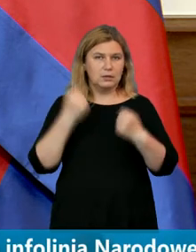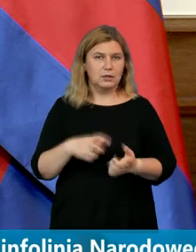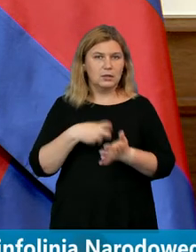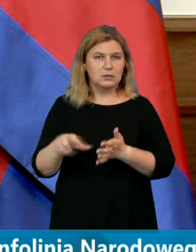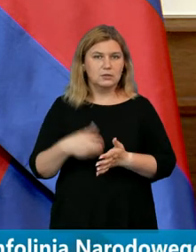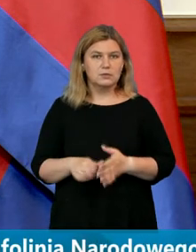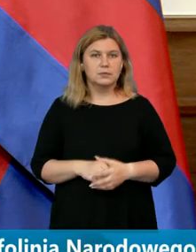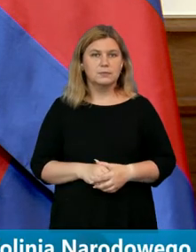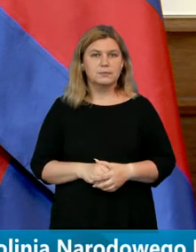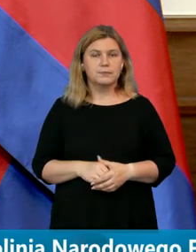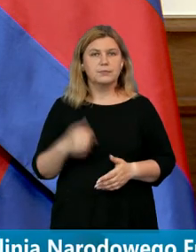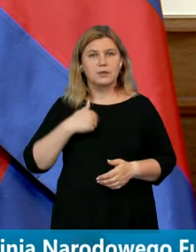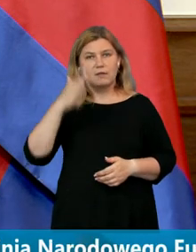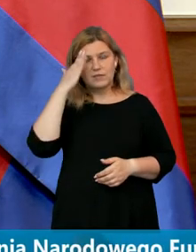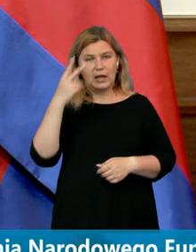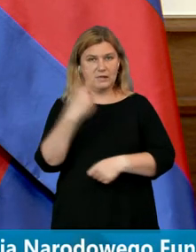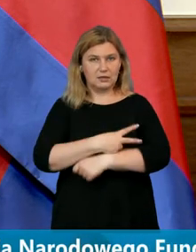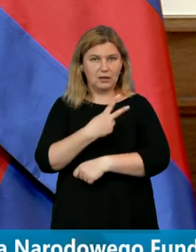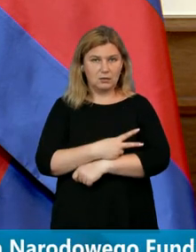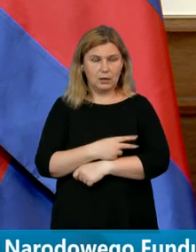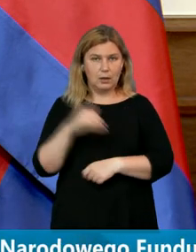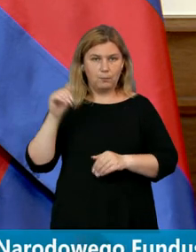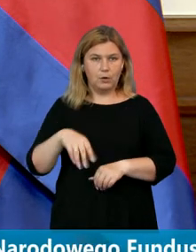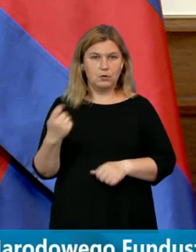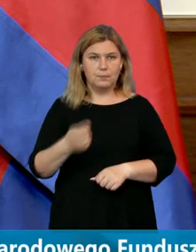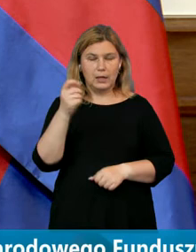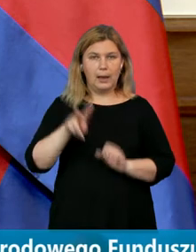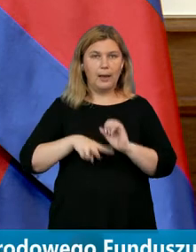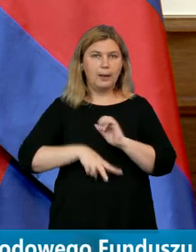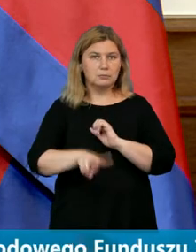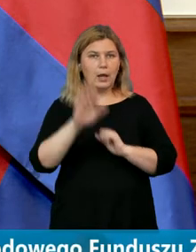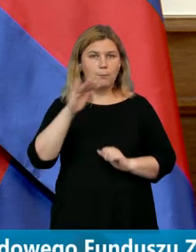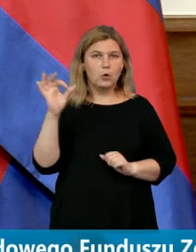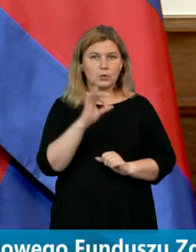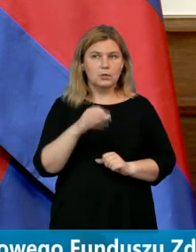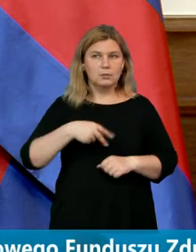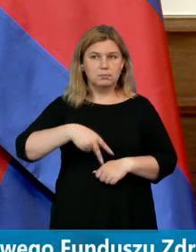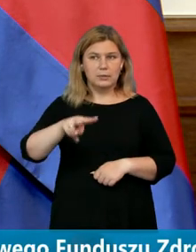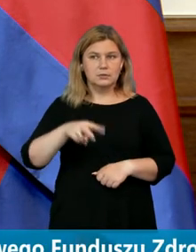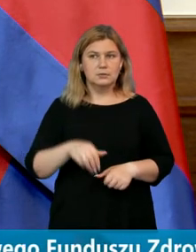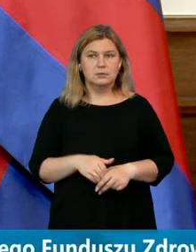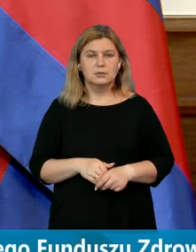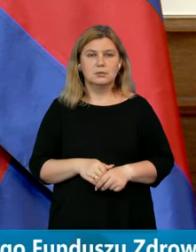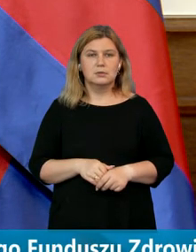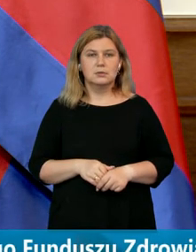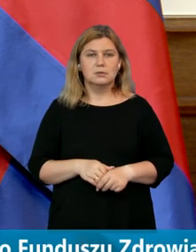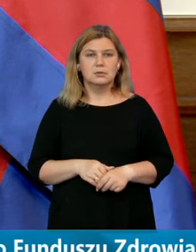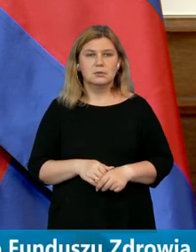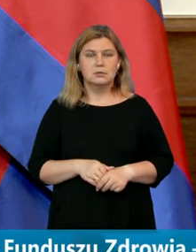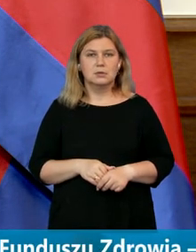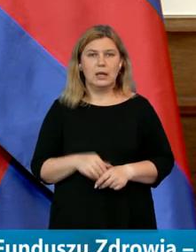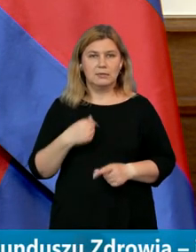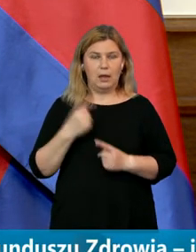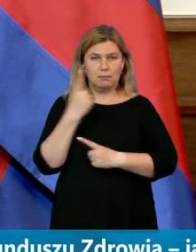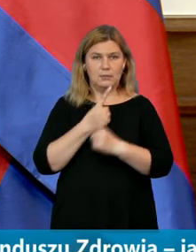Adamie, z tego co wiem, taksówki mogą się poruszać po buspasach. Tak mi się